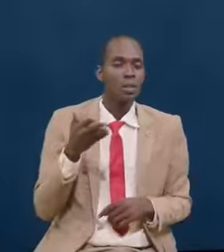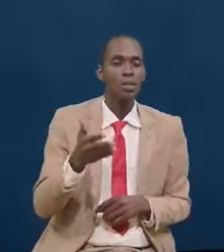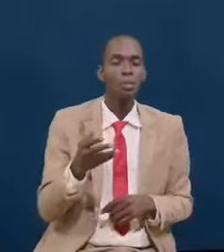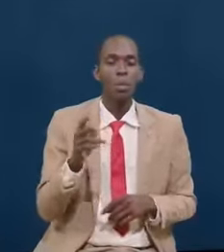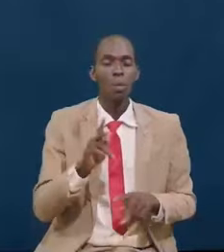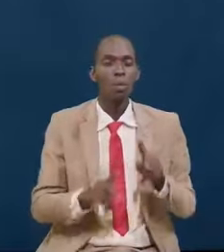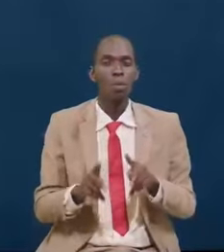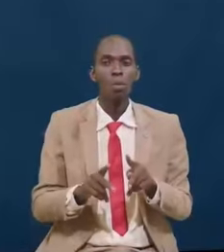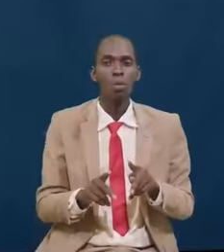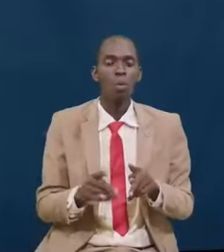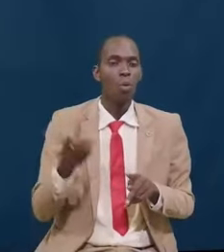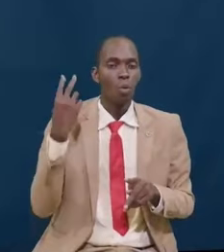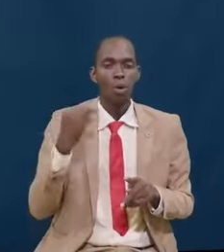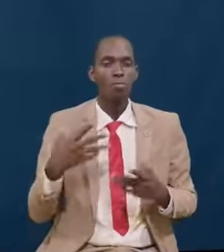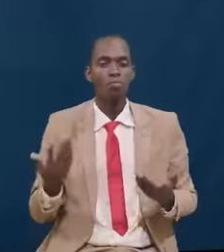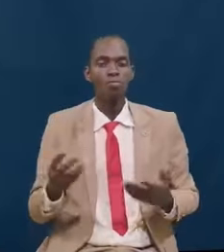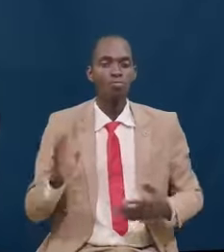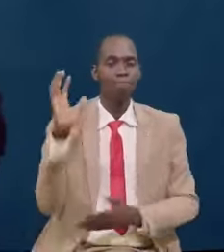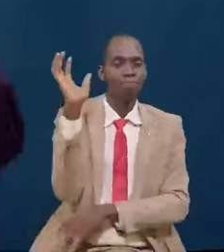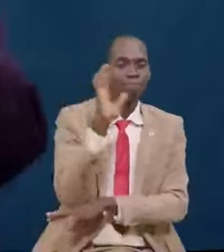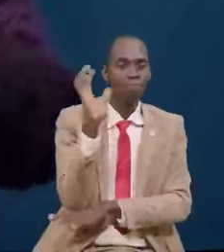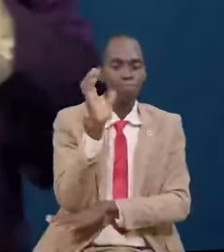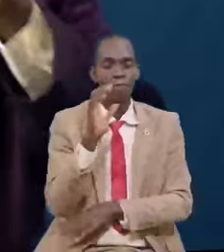Et il célébrait la Noël.